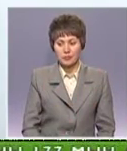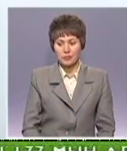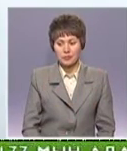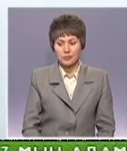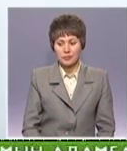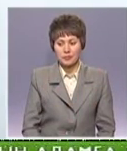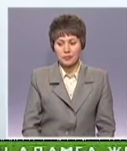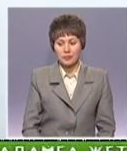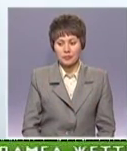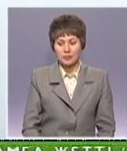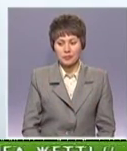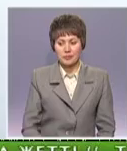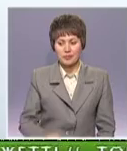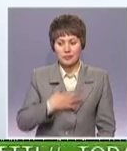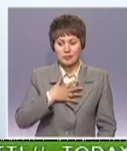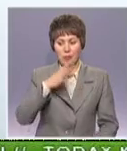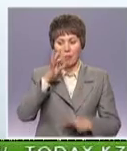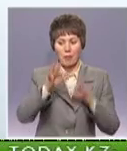космосе